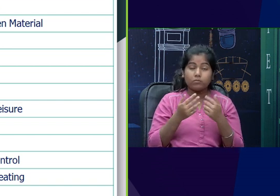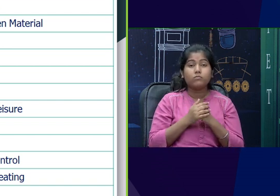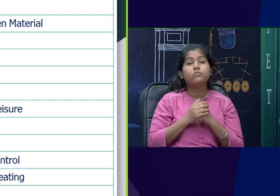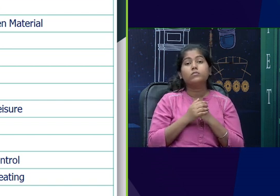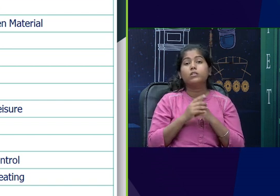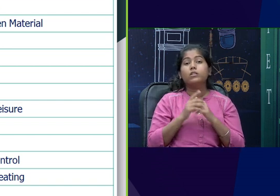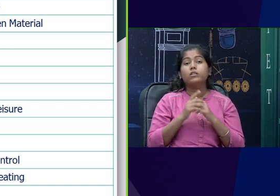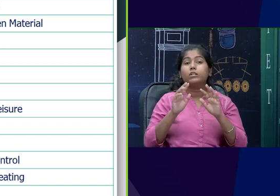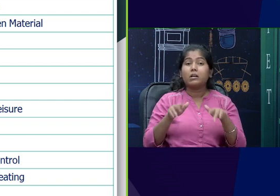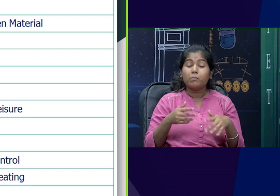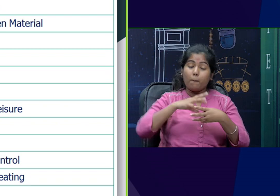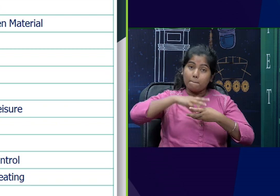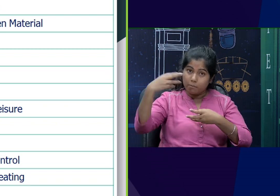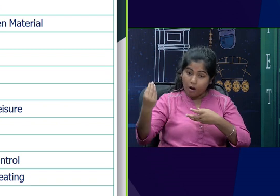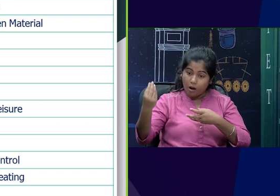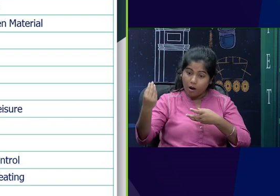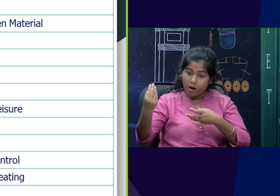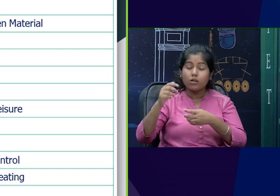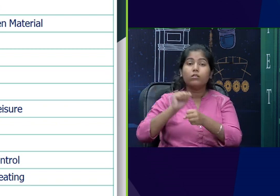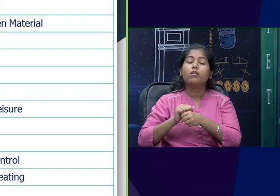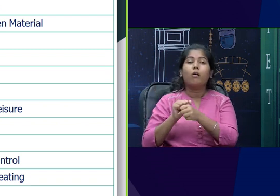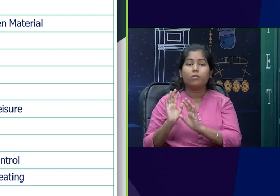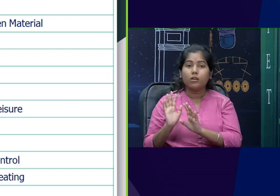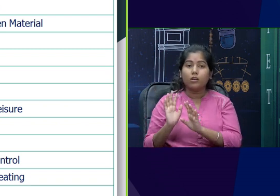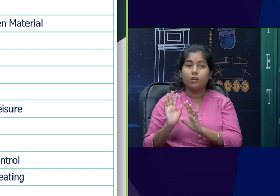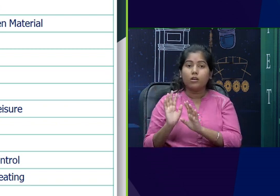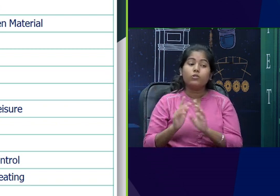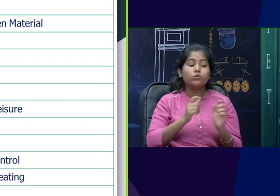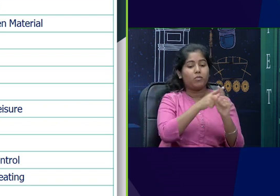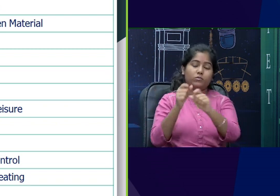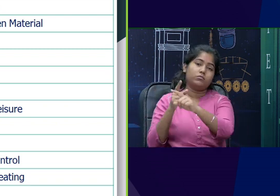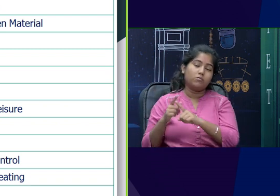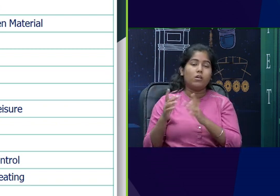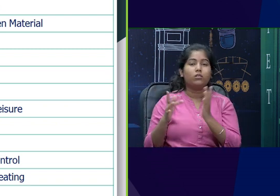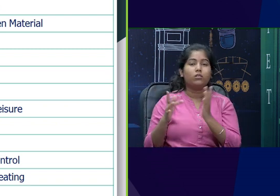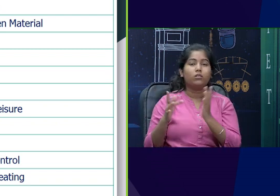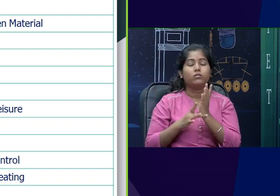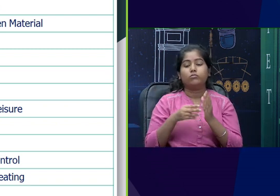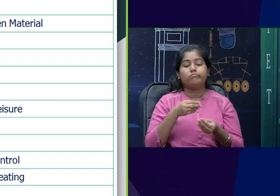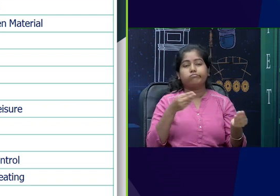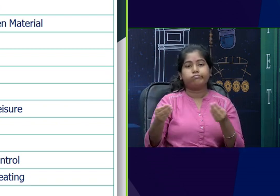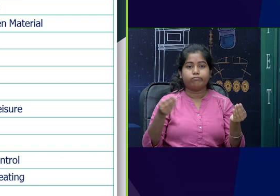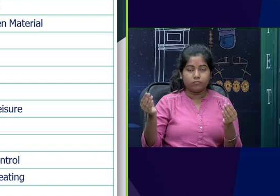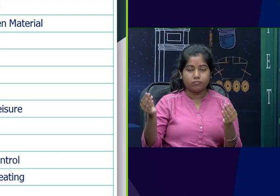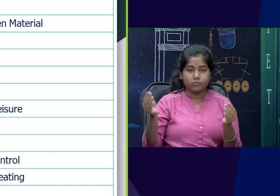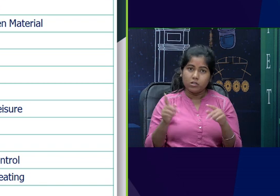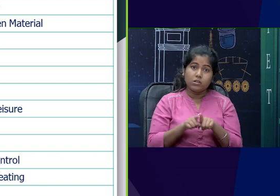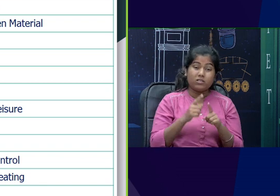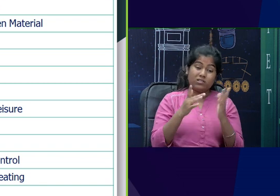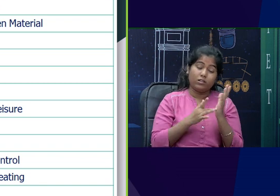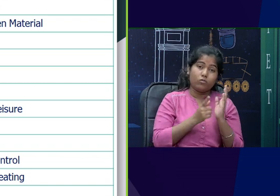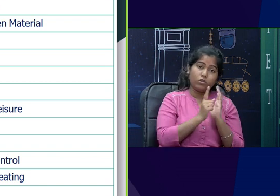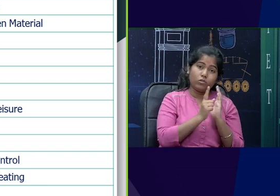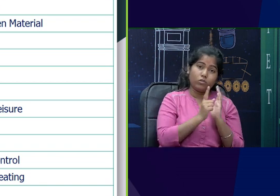में टास्क करवाना है, क्योंकि उसके आधार पर असिस्टिव टेक्नोलॉजी होगी यूज होगी, क्योंकि इट इज नॉट कंपल्सरी दैट कि एक ही टेक्नोलॉजी हर जगह यूज